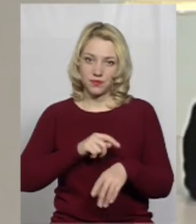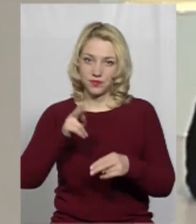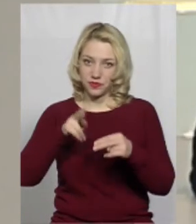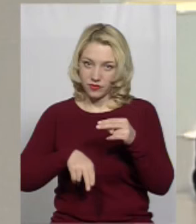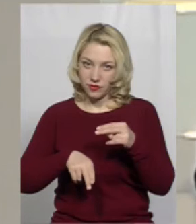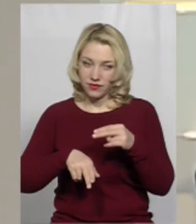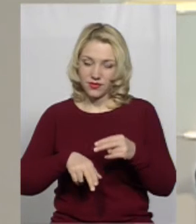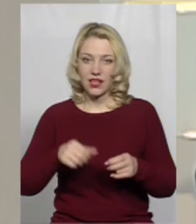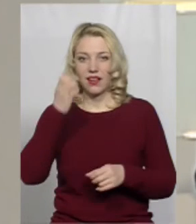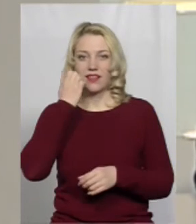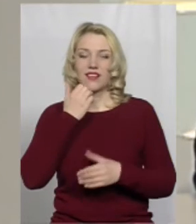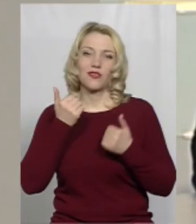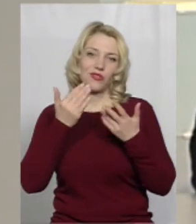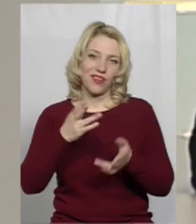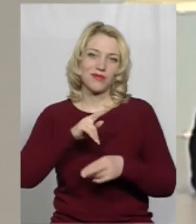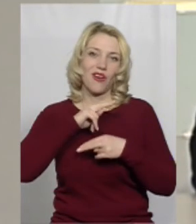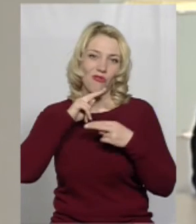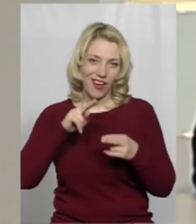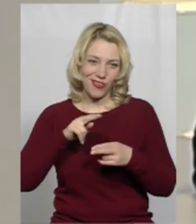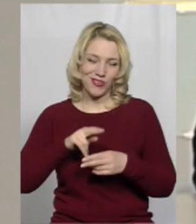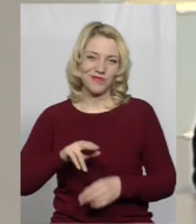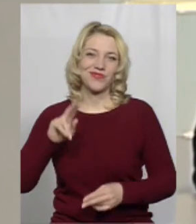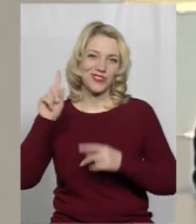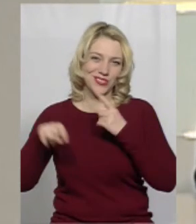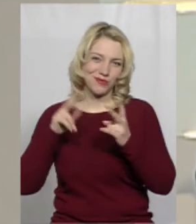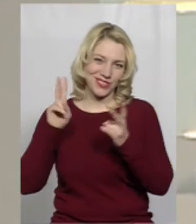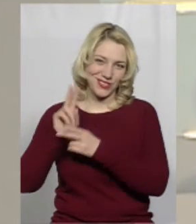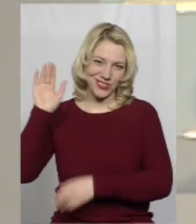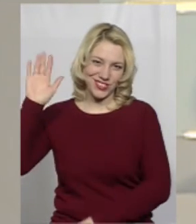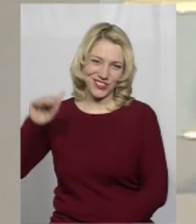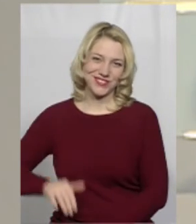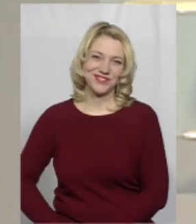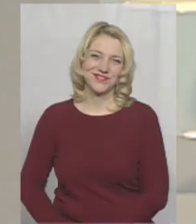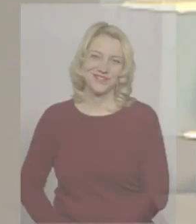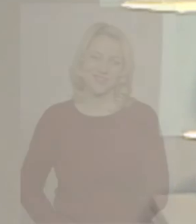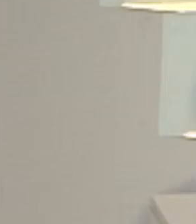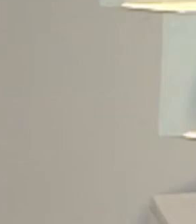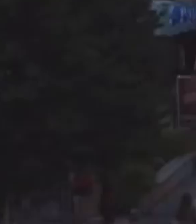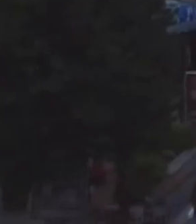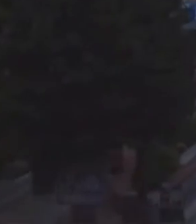кінця. Дякую вам за увагу. Зустрінемось. До побачення.